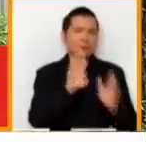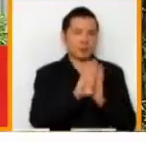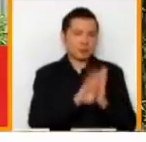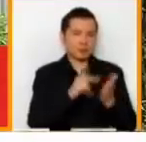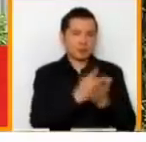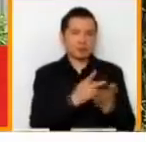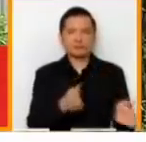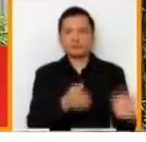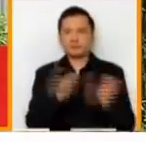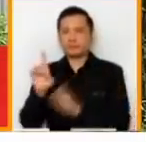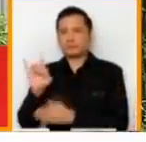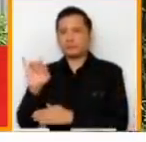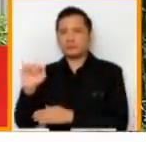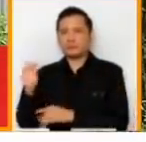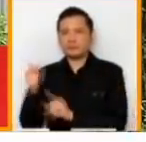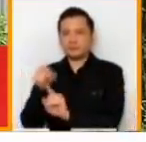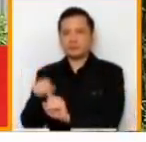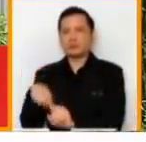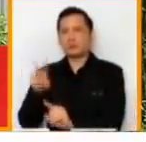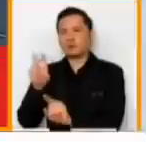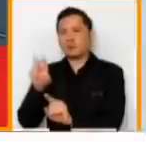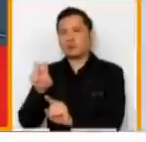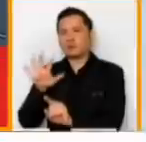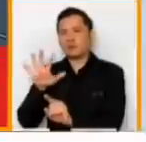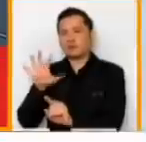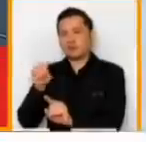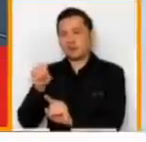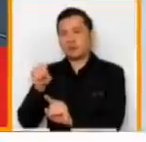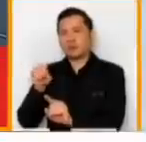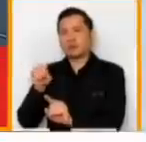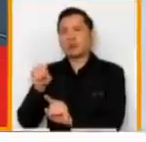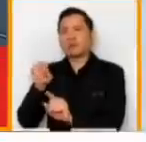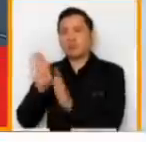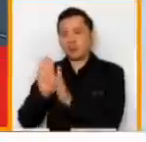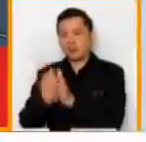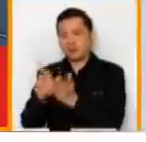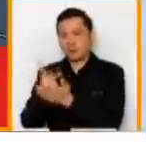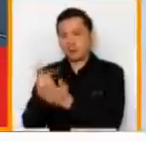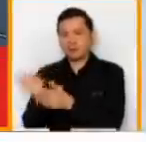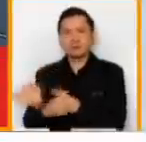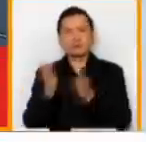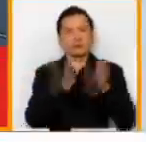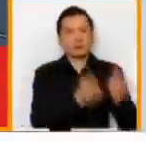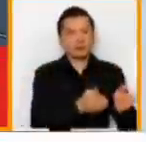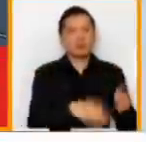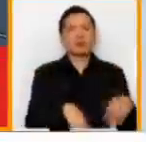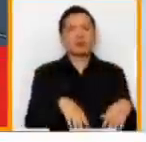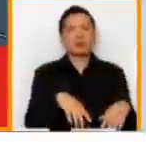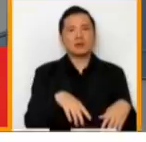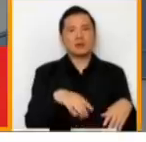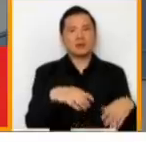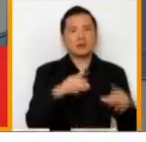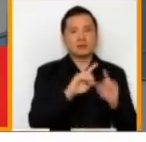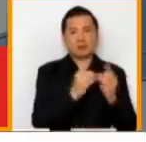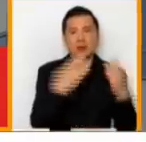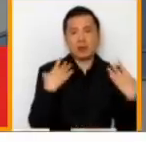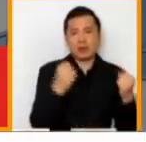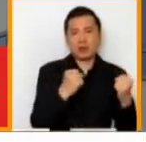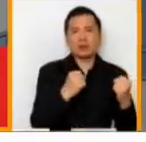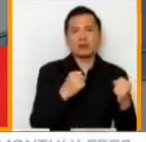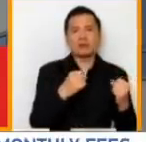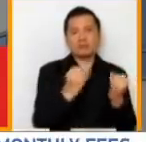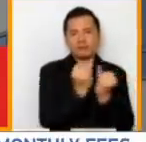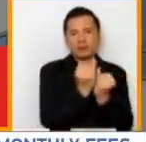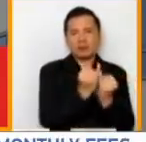Local Government na may 250.4 billion pesos. Sama ikaapat ang Department of Health at PhilHealth na may pondong